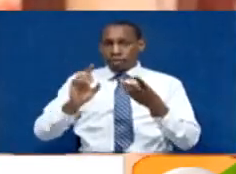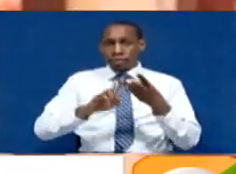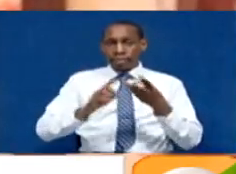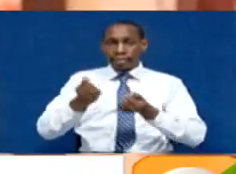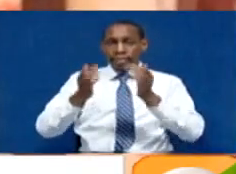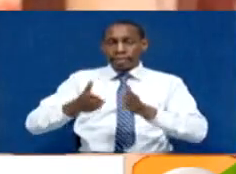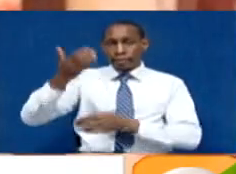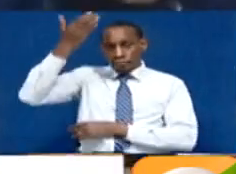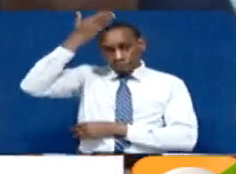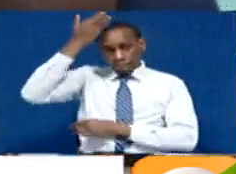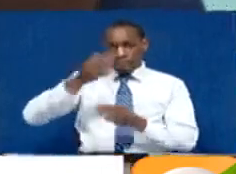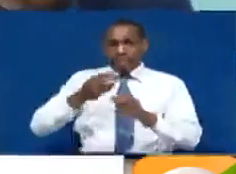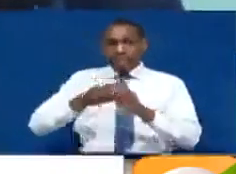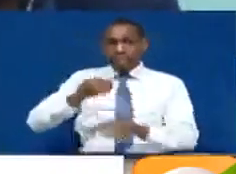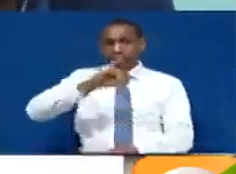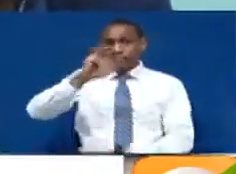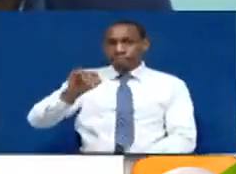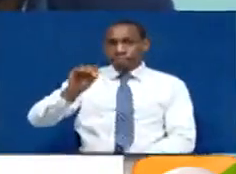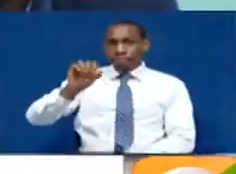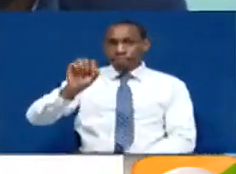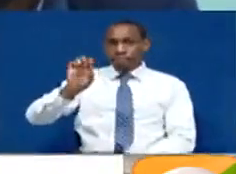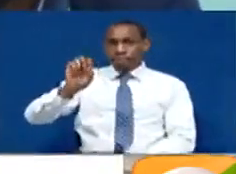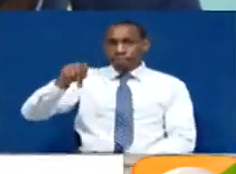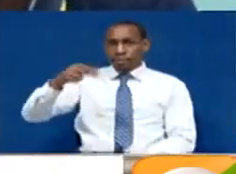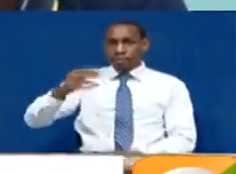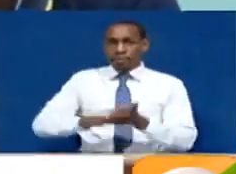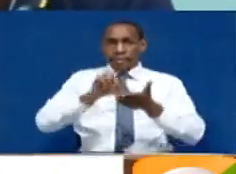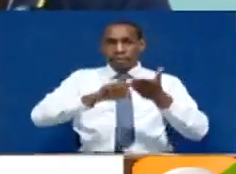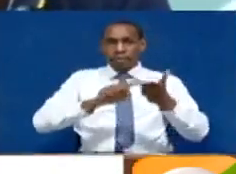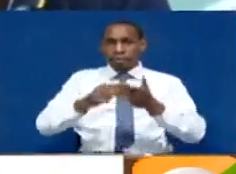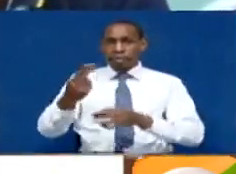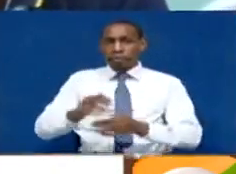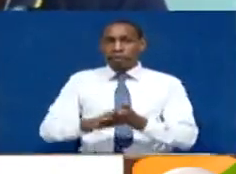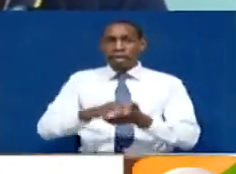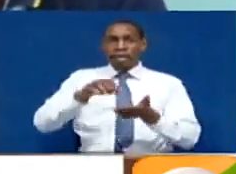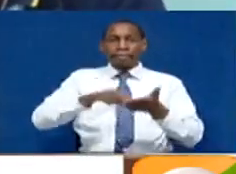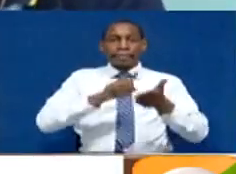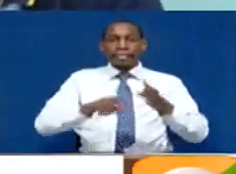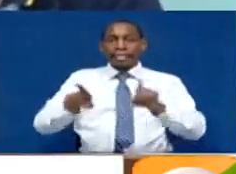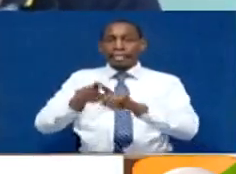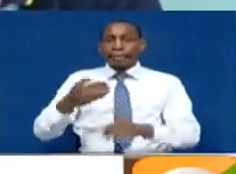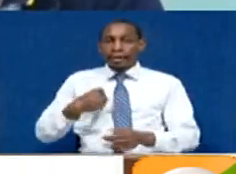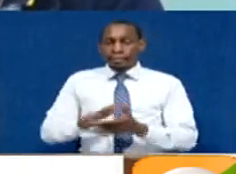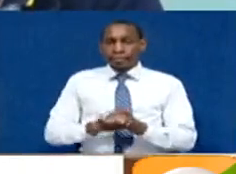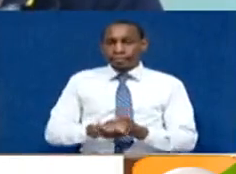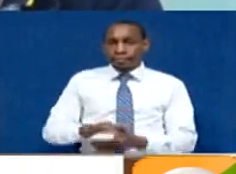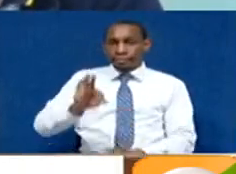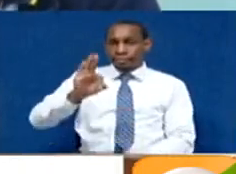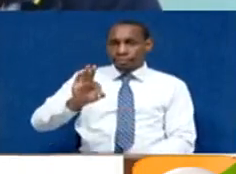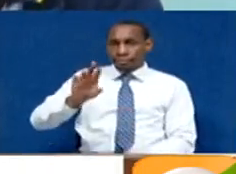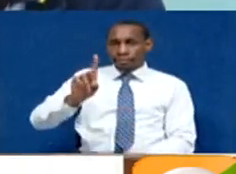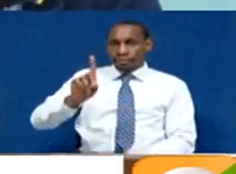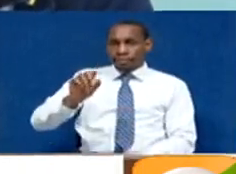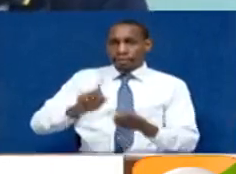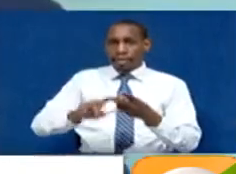na dereva wa teksi Joseph Mwiruri, washtakiwa wawili sasa wanakabiliwa na makosa sawa na hayo. Fredrick Leliman na